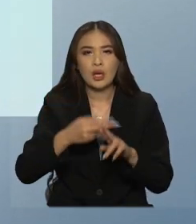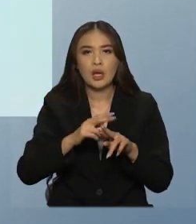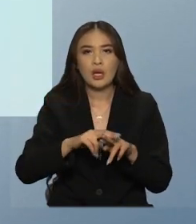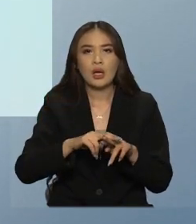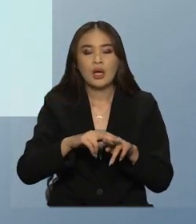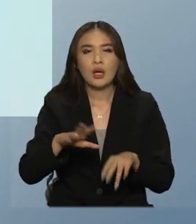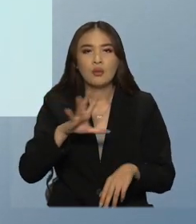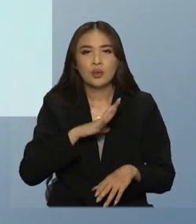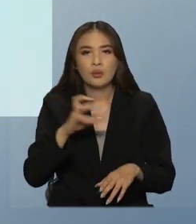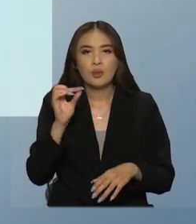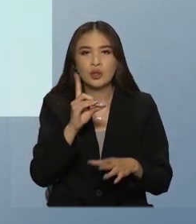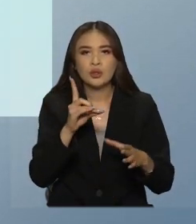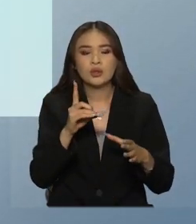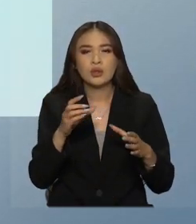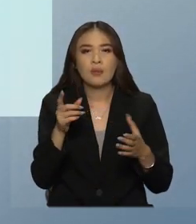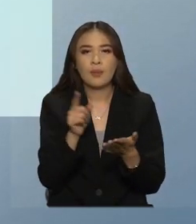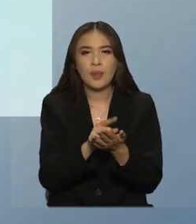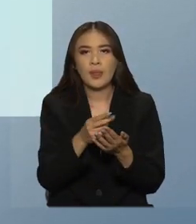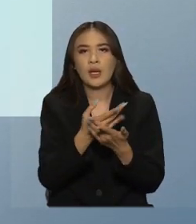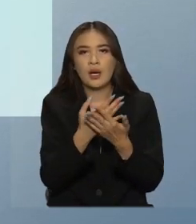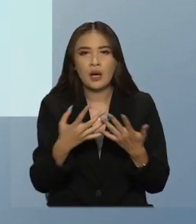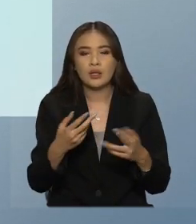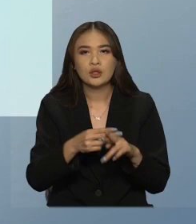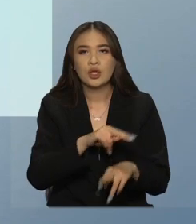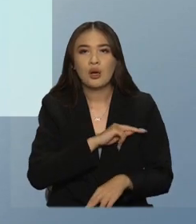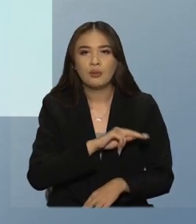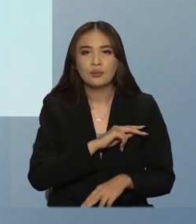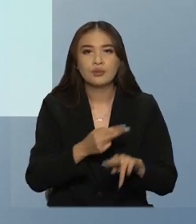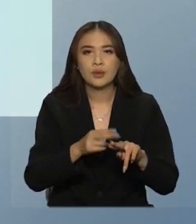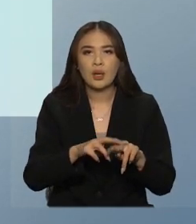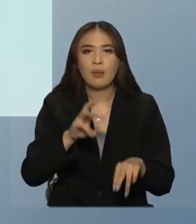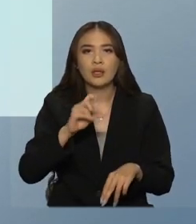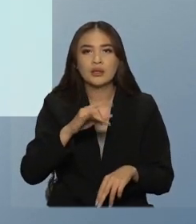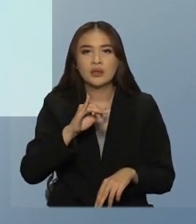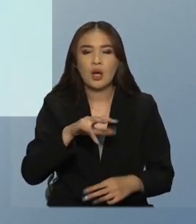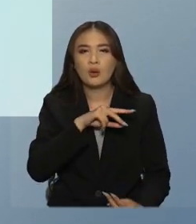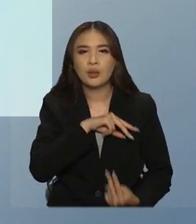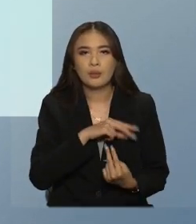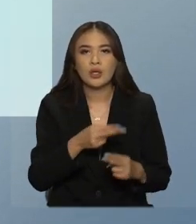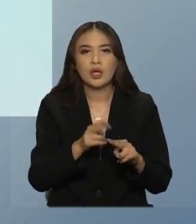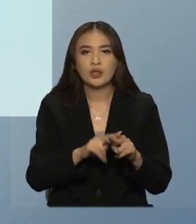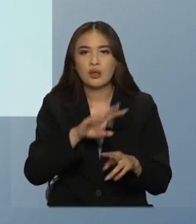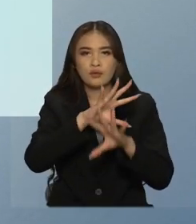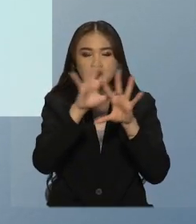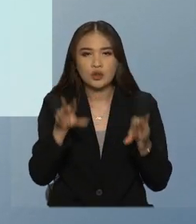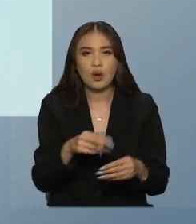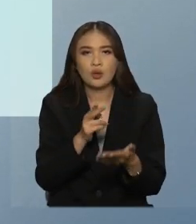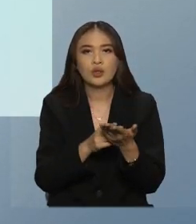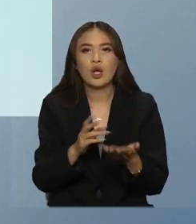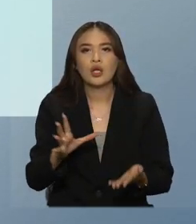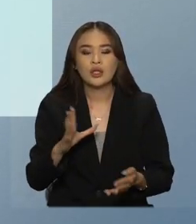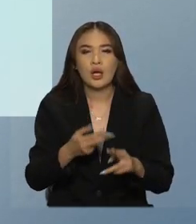әлеуметтік қолдаусыз және демалсыз ақша тапқан. Алайда Маңғыстау халқы еңбек шартына сай барлық кепілдікті сақтауға